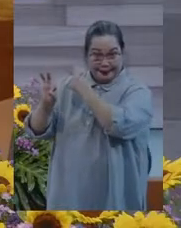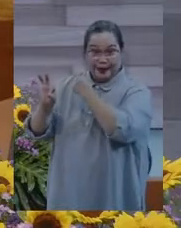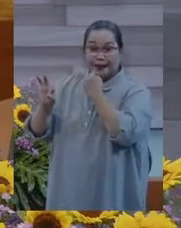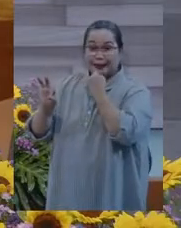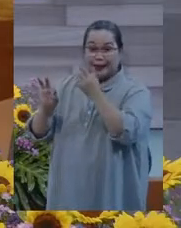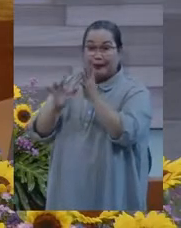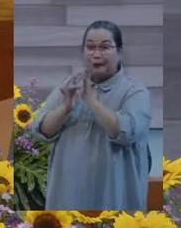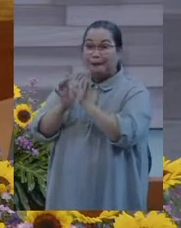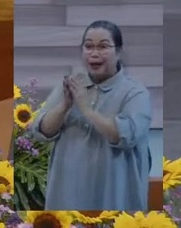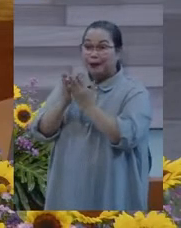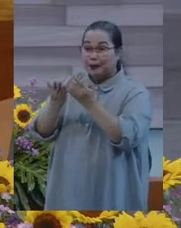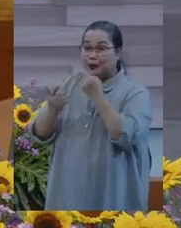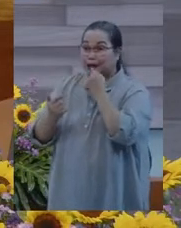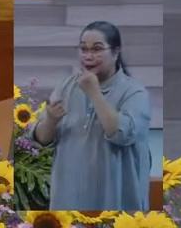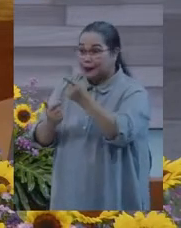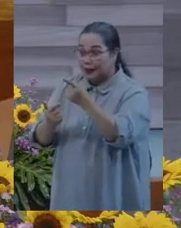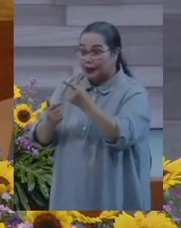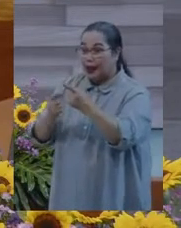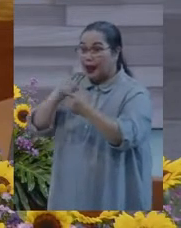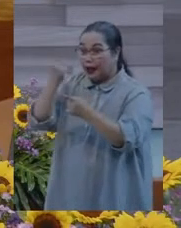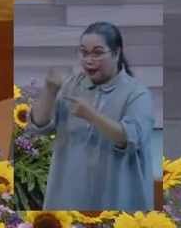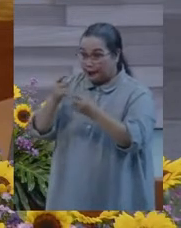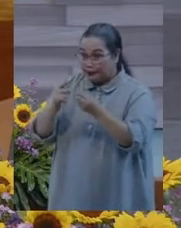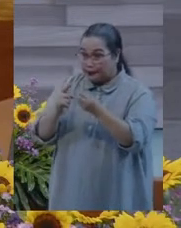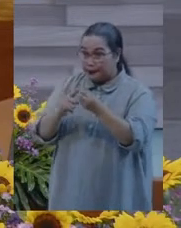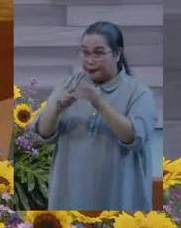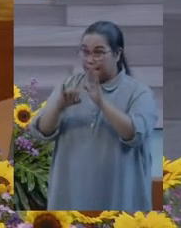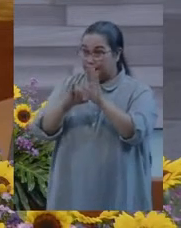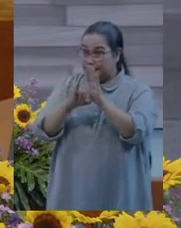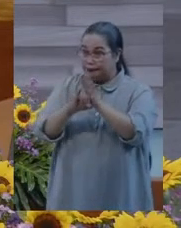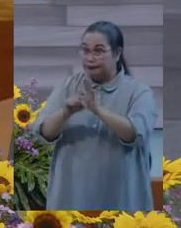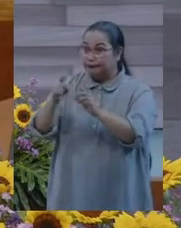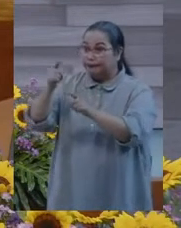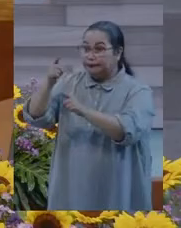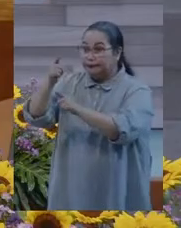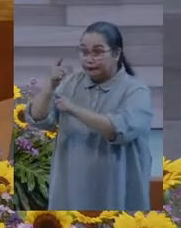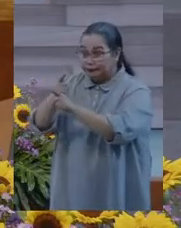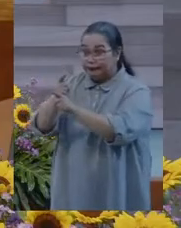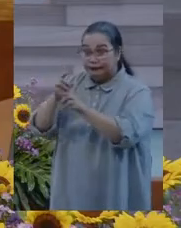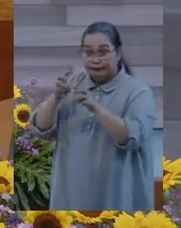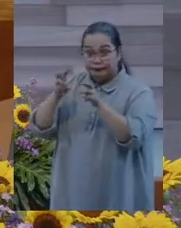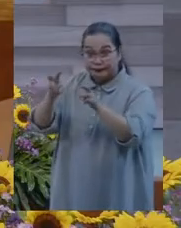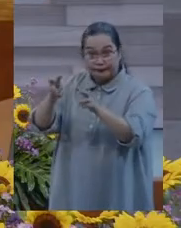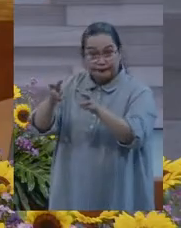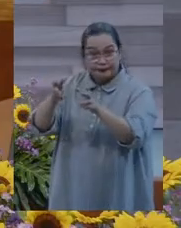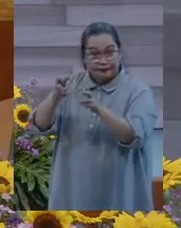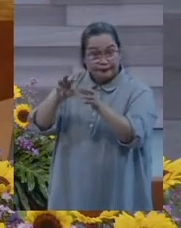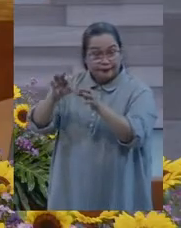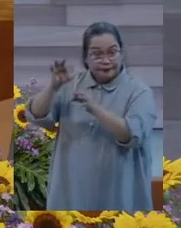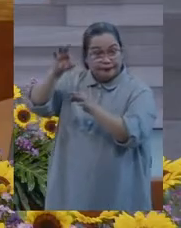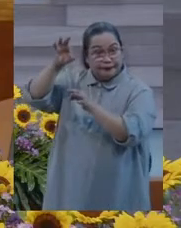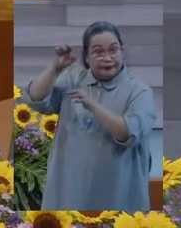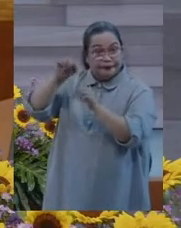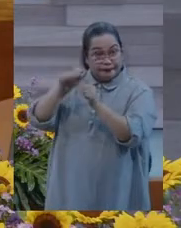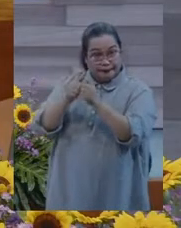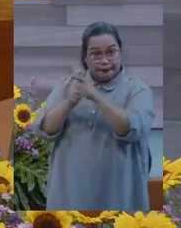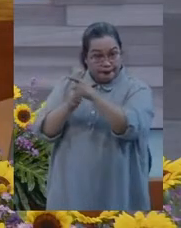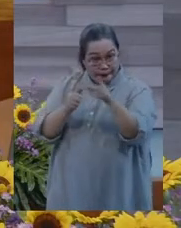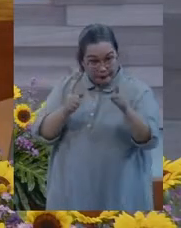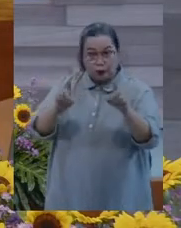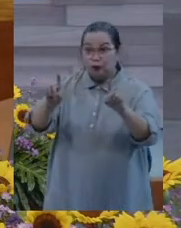sabi doon, ito ay illustration of the right treatment of spiritual beings. This is how you